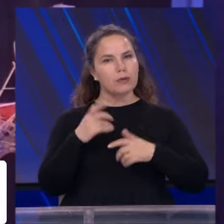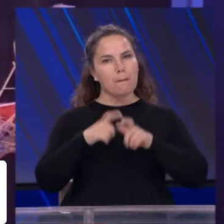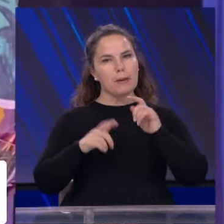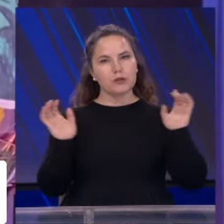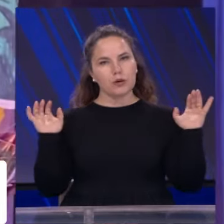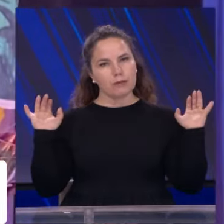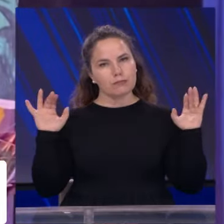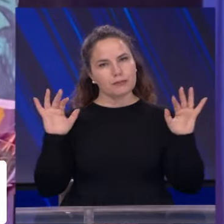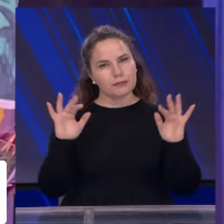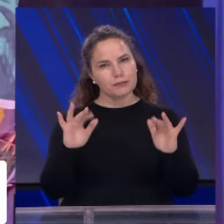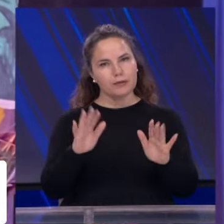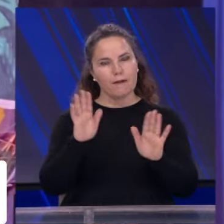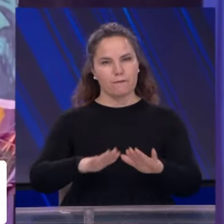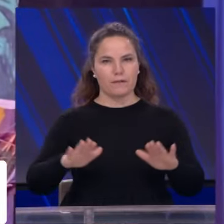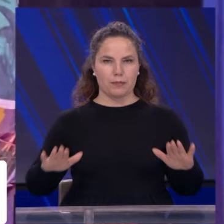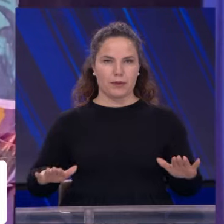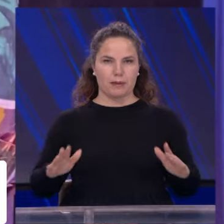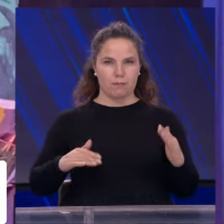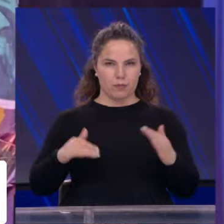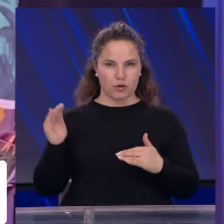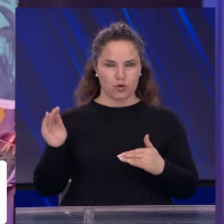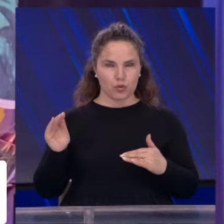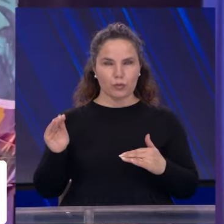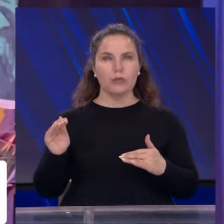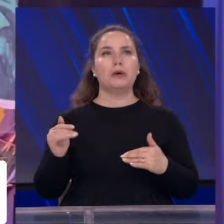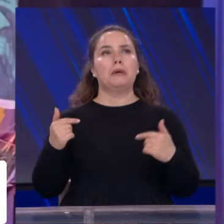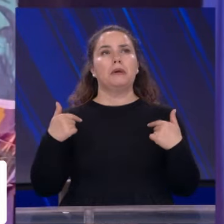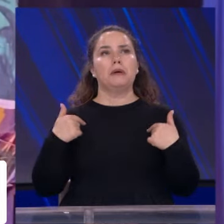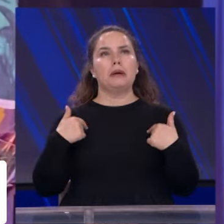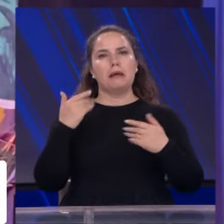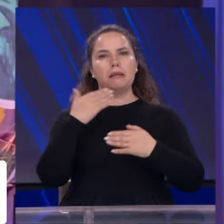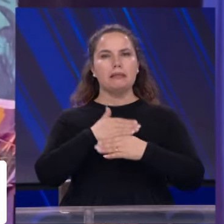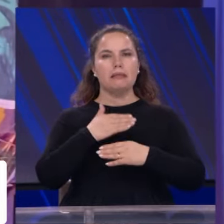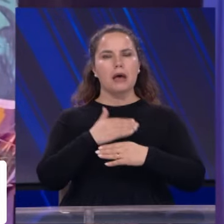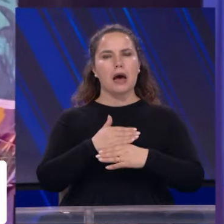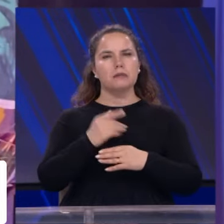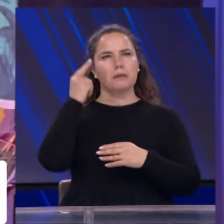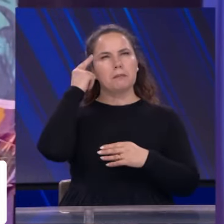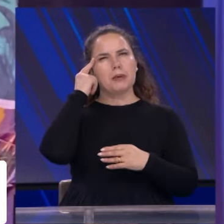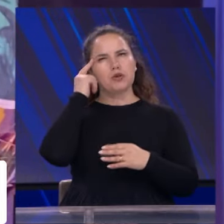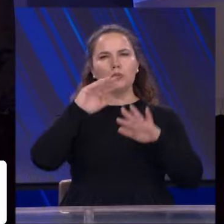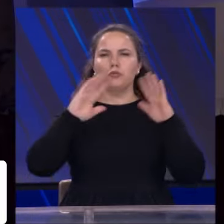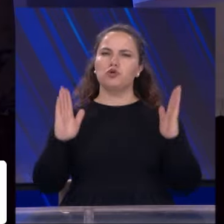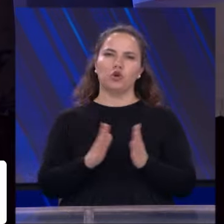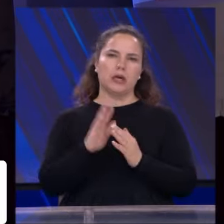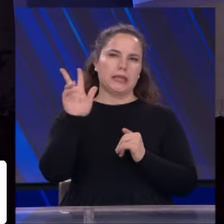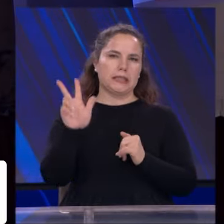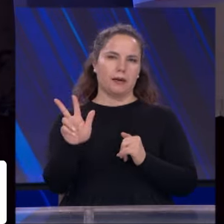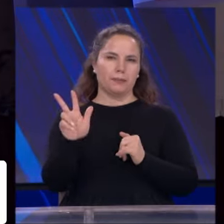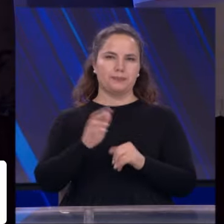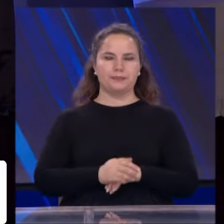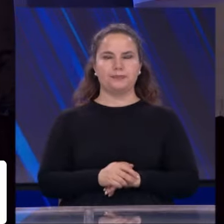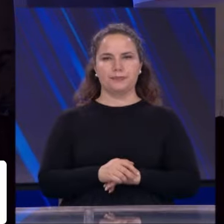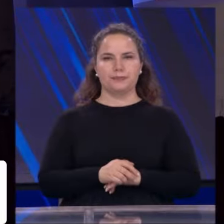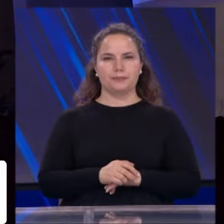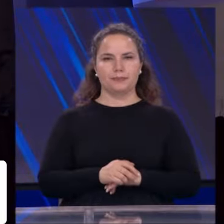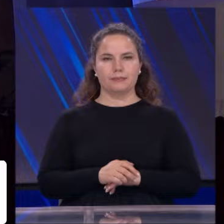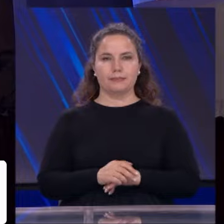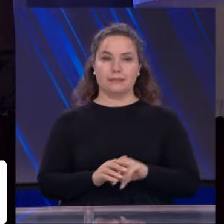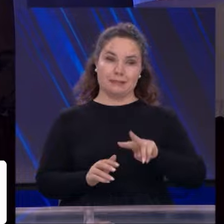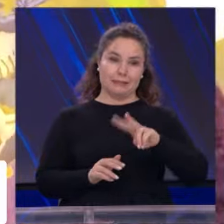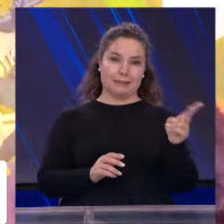vogël. Ne, si shfaqe, do llogarisim 3 premiera. Edhe për skenaristin Andi